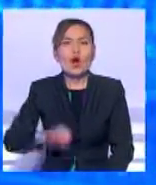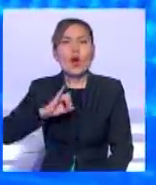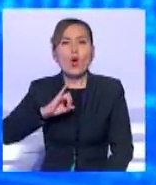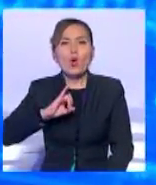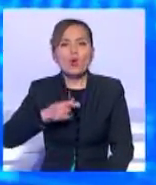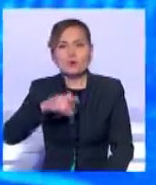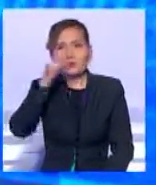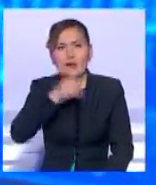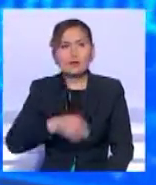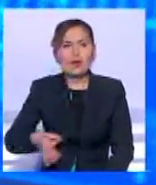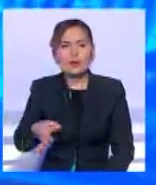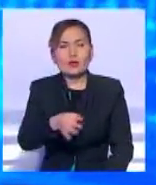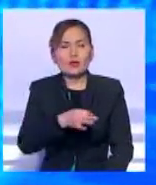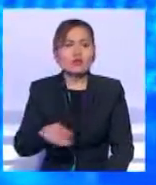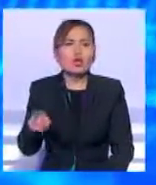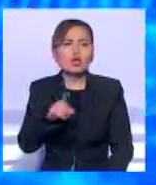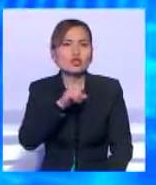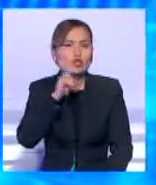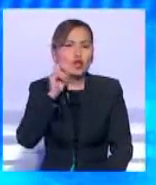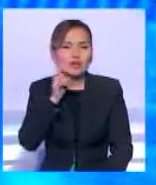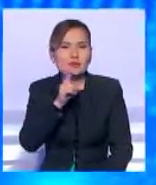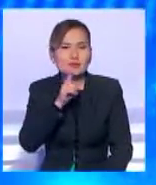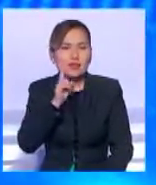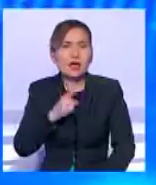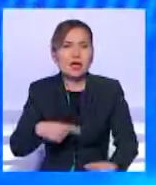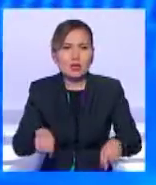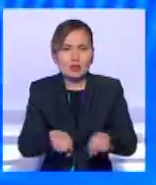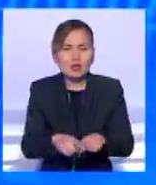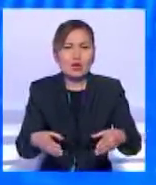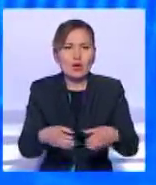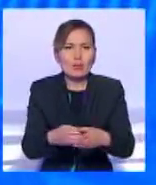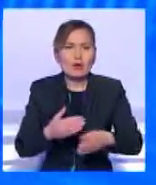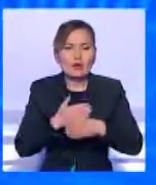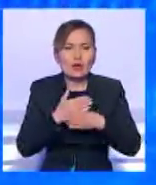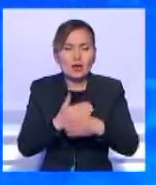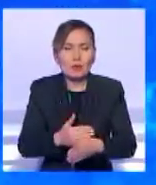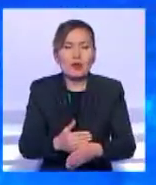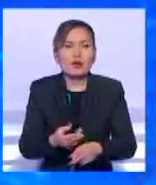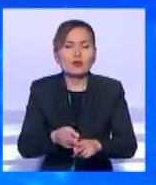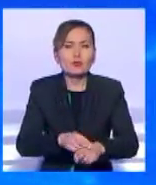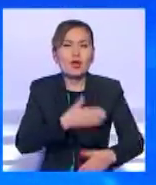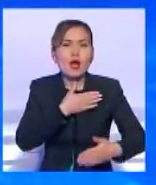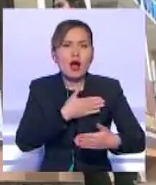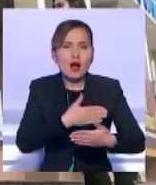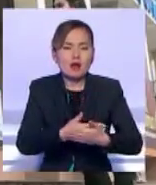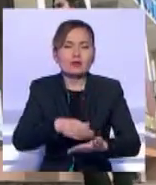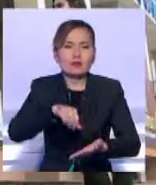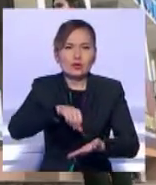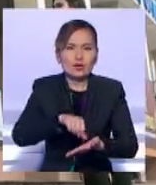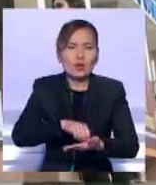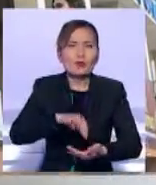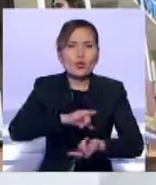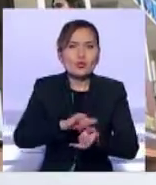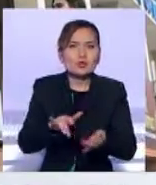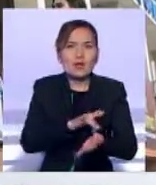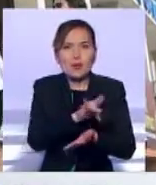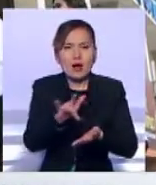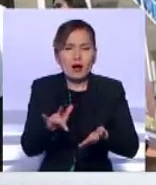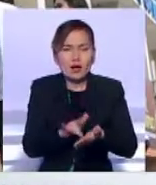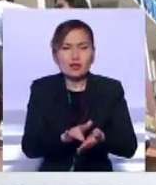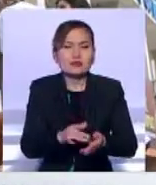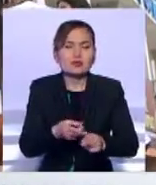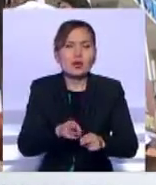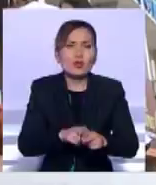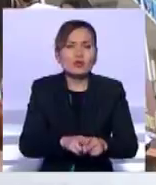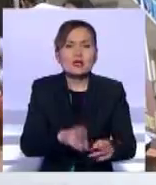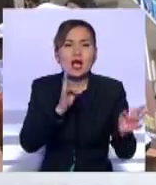Ал оңтүстік Қазақстан облысының жастары осы су тасқыны болған Шығыс Қазақстан өңіріне гуманитарлық көмек жібергелі жатыр. Олар аймақ тұрғындарына